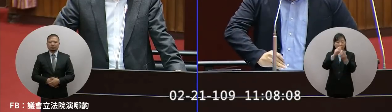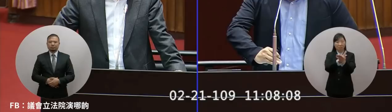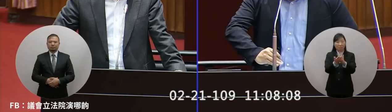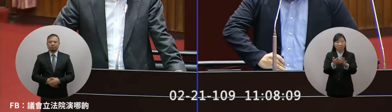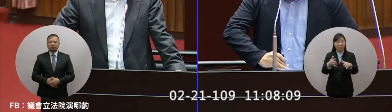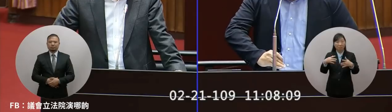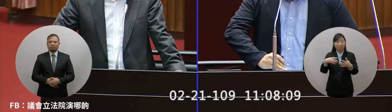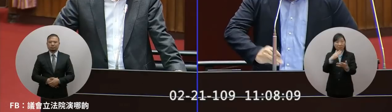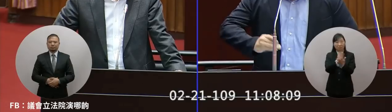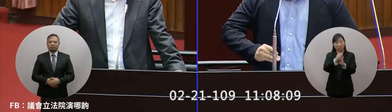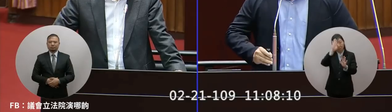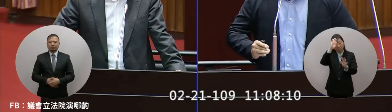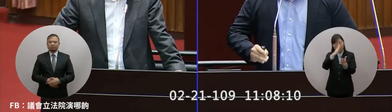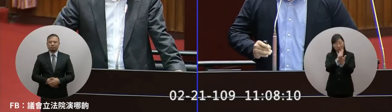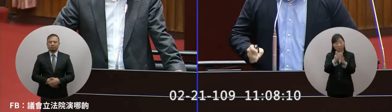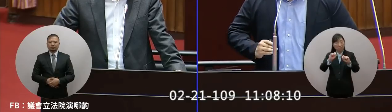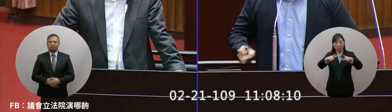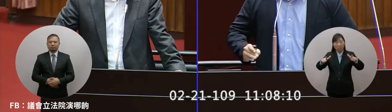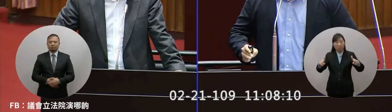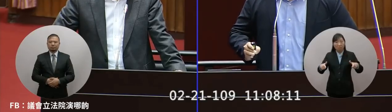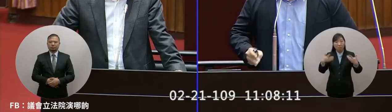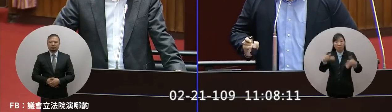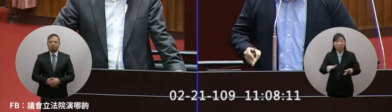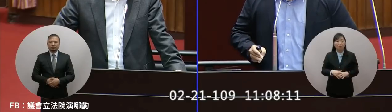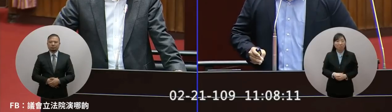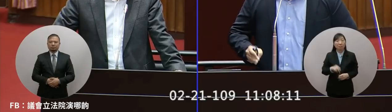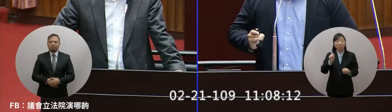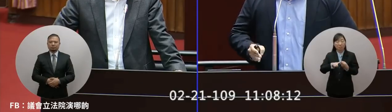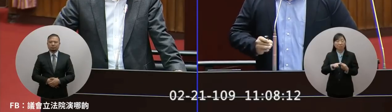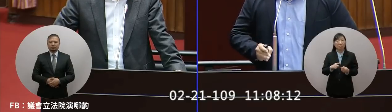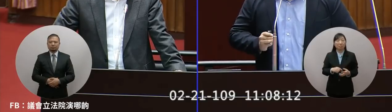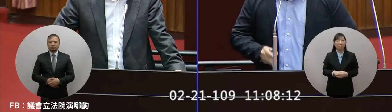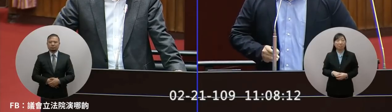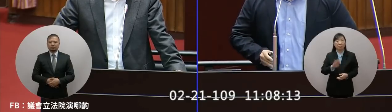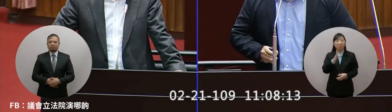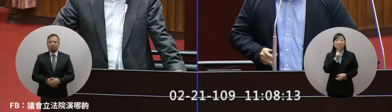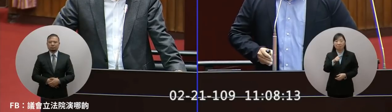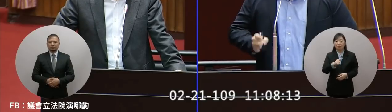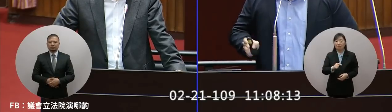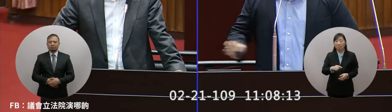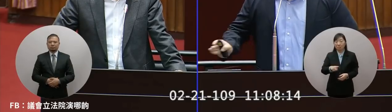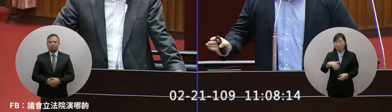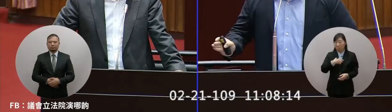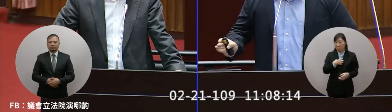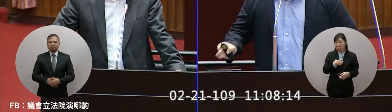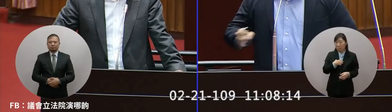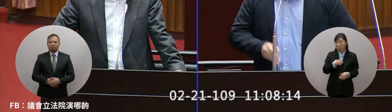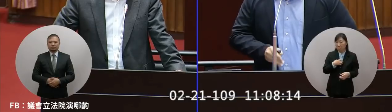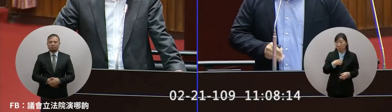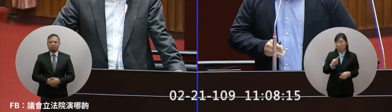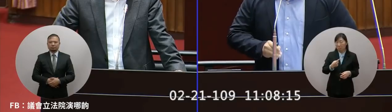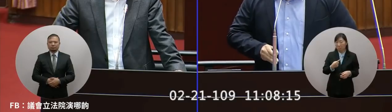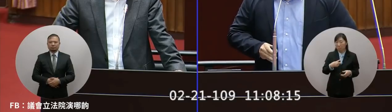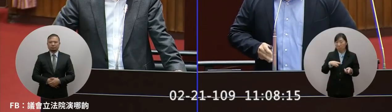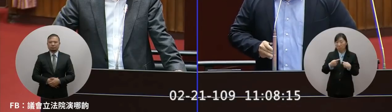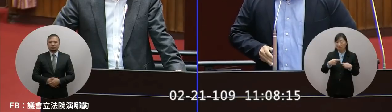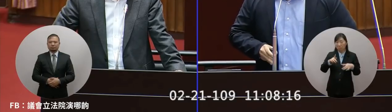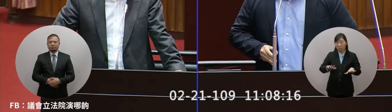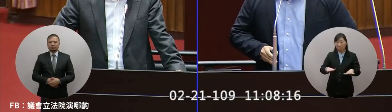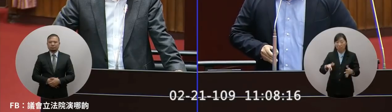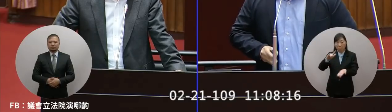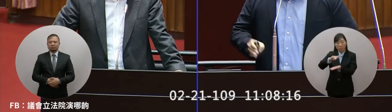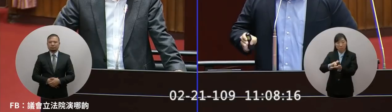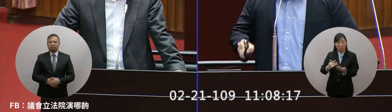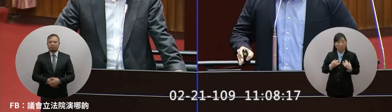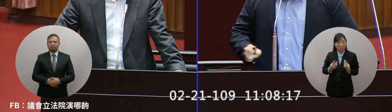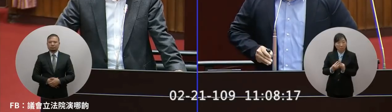骨热啊、黄热病啊、拉萨热这样等等之类的。事实上，可能它的危险性并不及于现在这个武汉肺炎